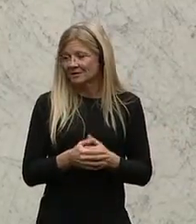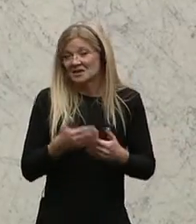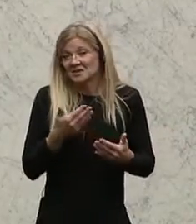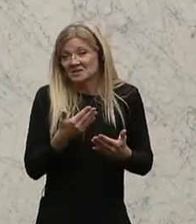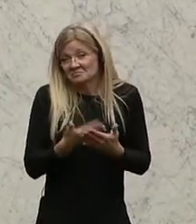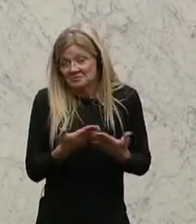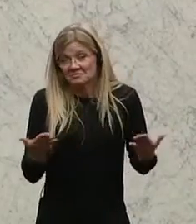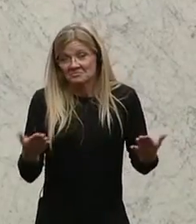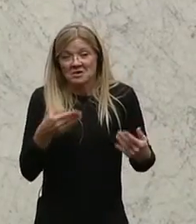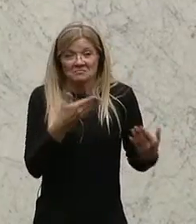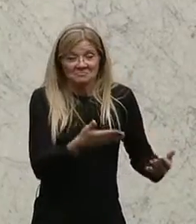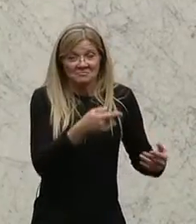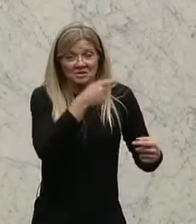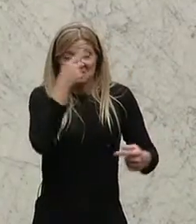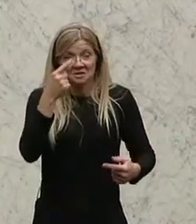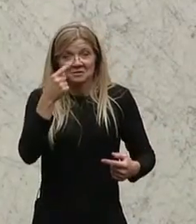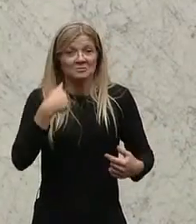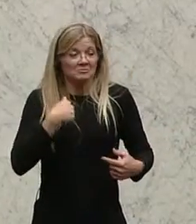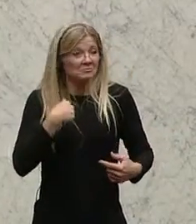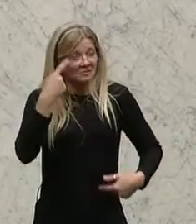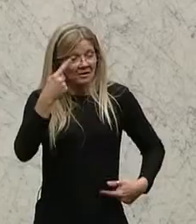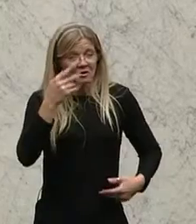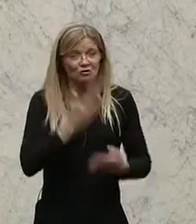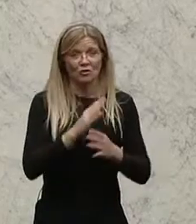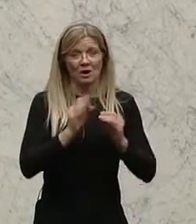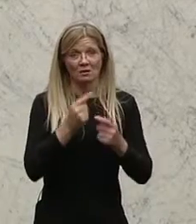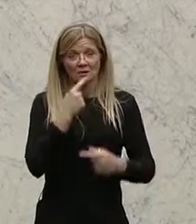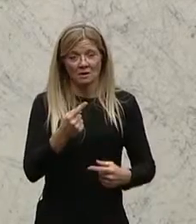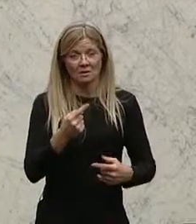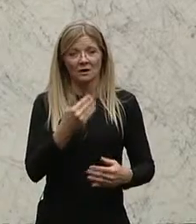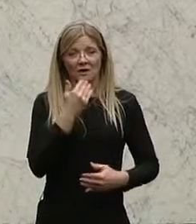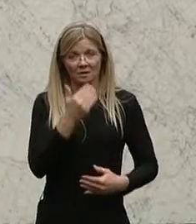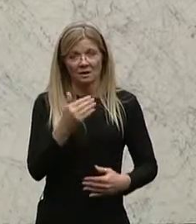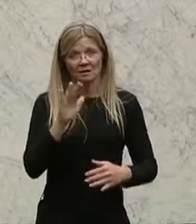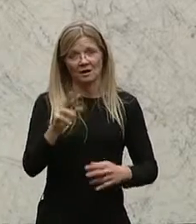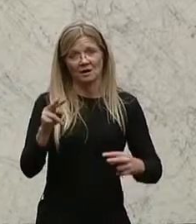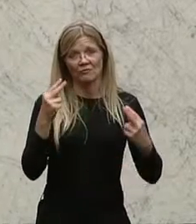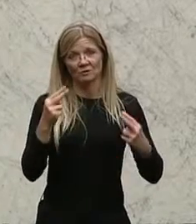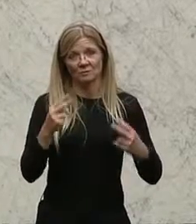Sinn, glaube ich, ist schon vieles und alles gesagt. Ich danke für Ihre Aufmerksamkeit. Danke.